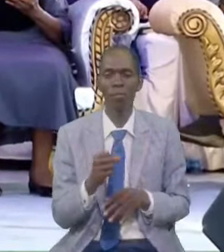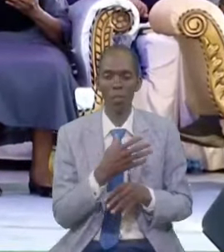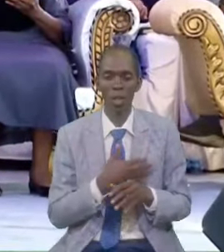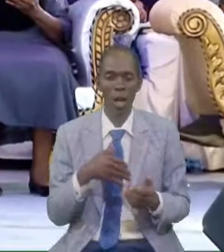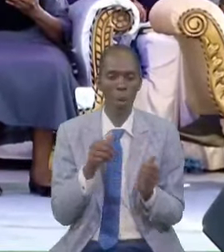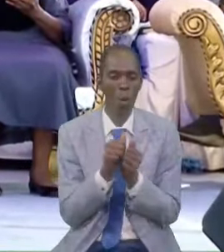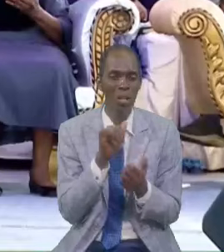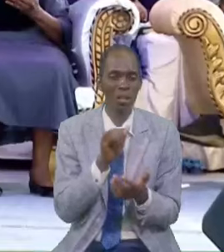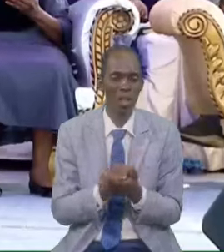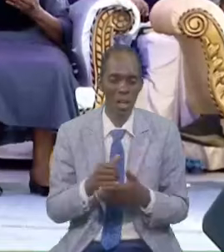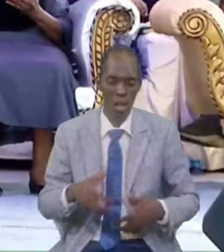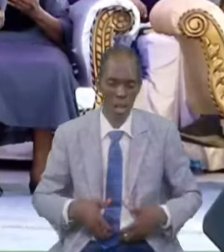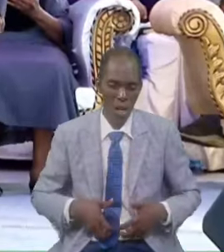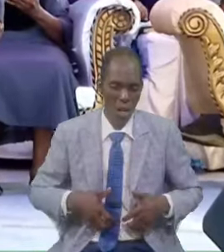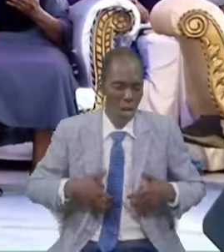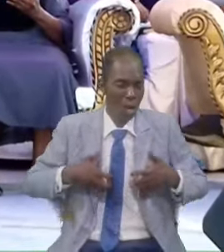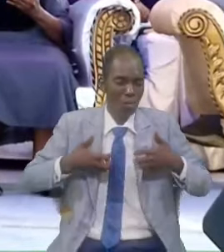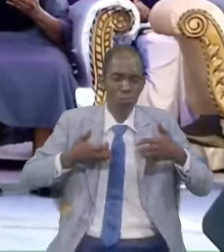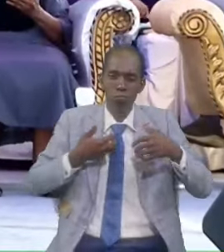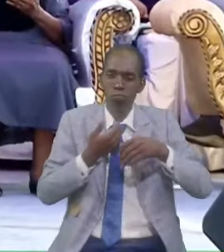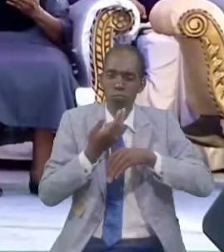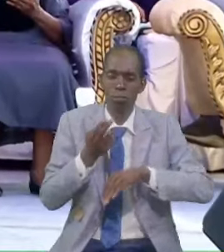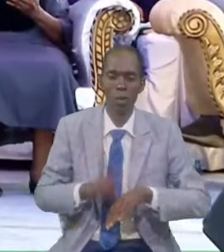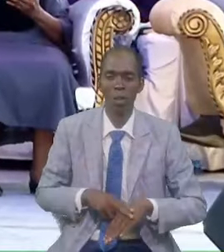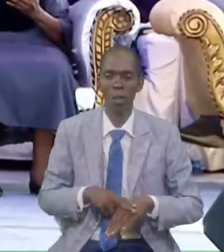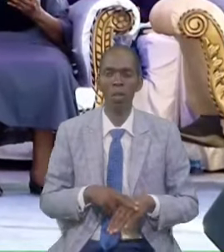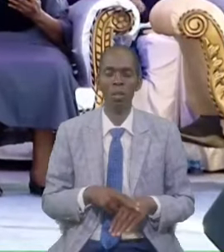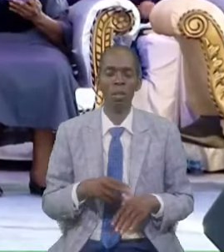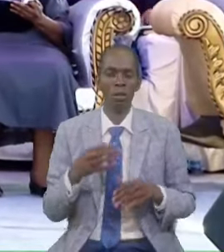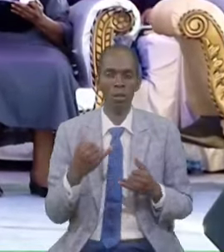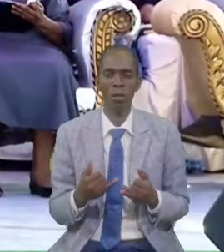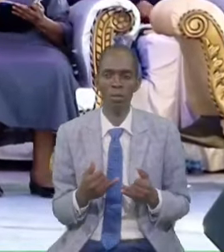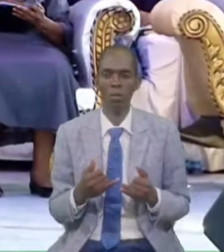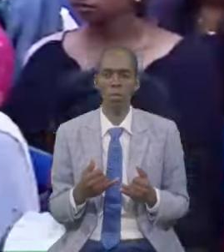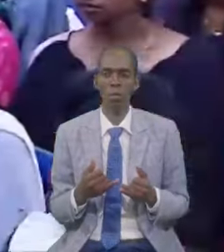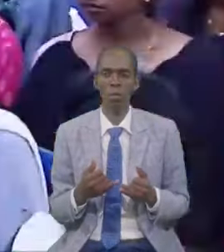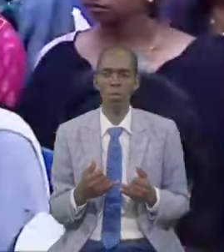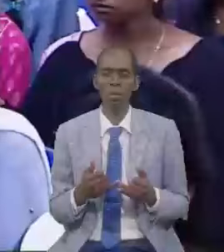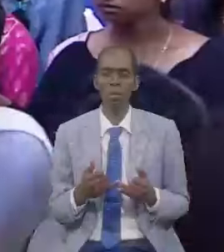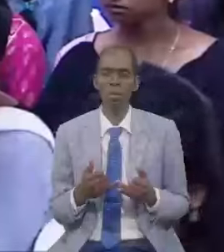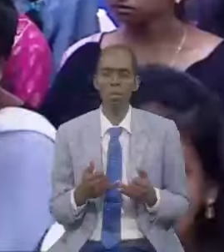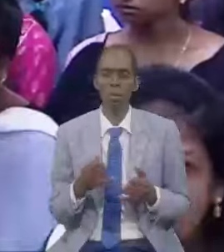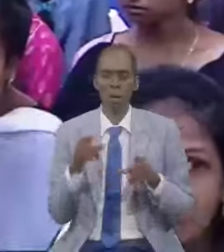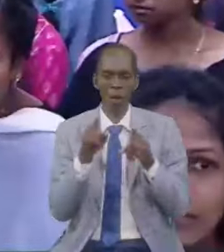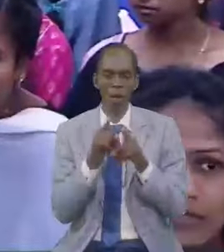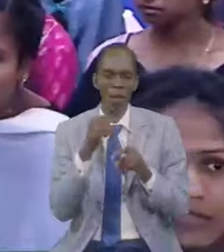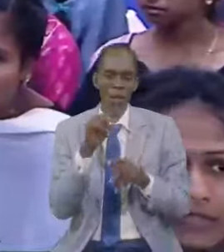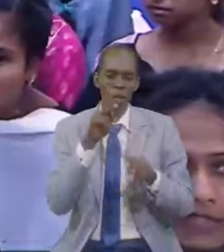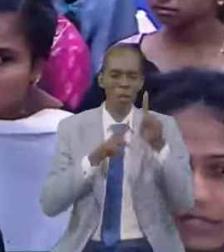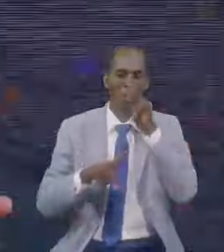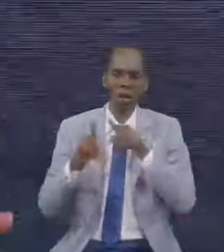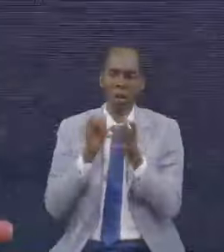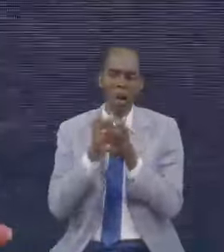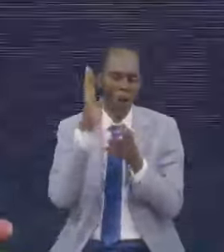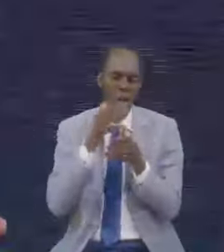passion, ఆ యొక్క కోపంతో కూడిన వైరాగ్యం చాలా కాలం నిలిచి ఉంటుంది. Even the people that will pull us up